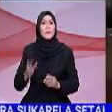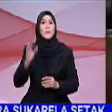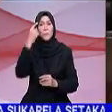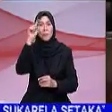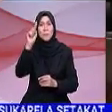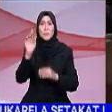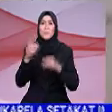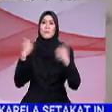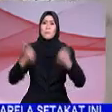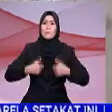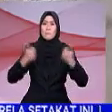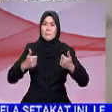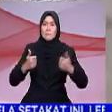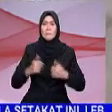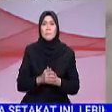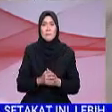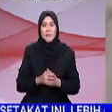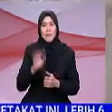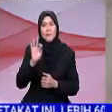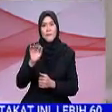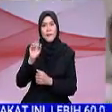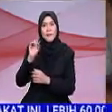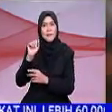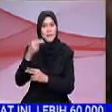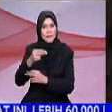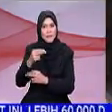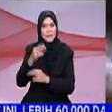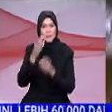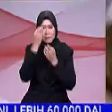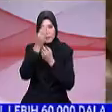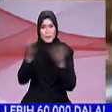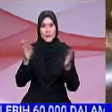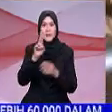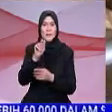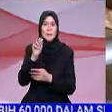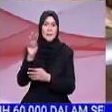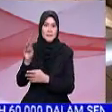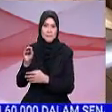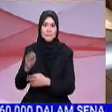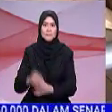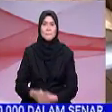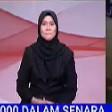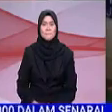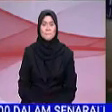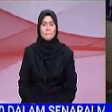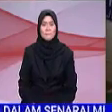musim perayaan. Nur Fadilah Muhammad Sukri, Berita RTM.